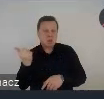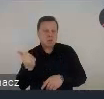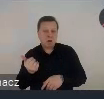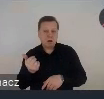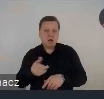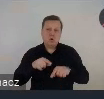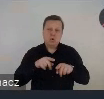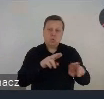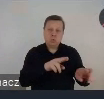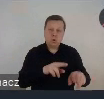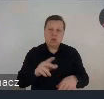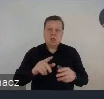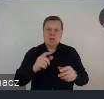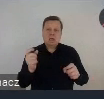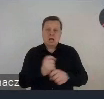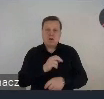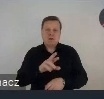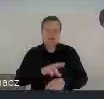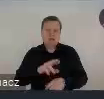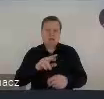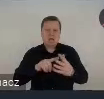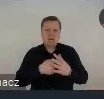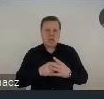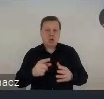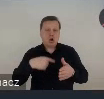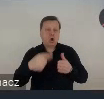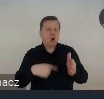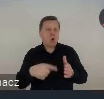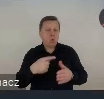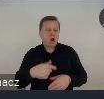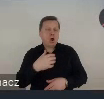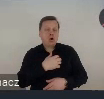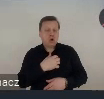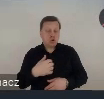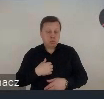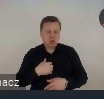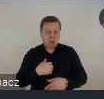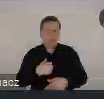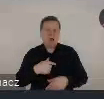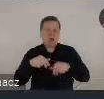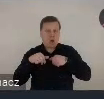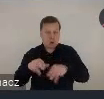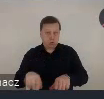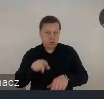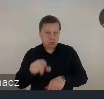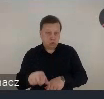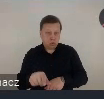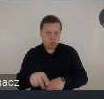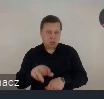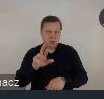Kół Gospodyń Wiejskich, to czy może brać udział w programie Polski Inkubator Rzemiosła?